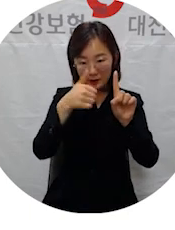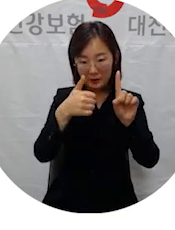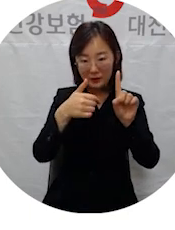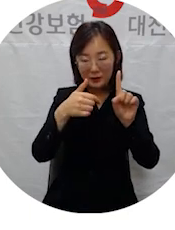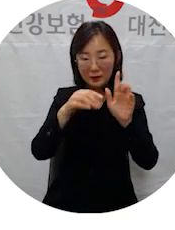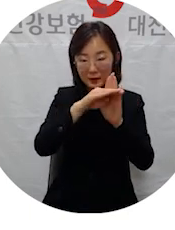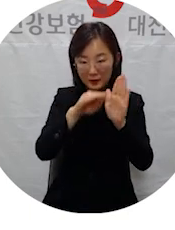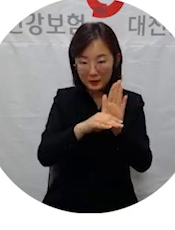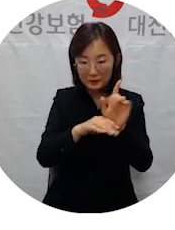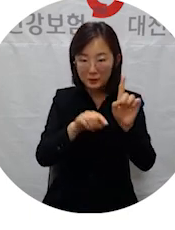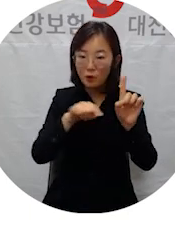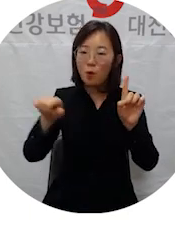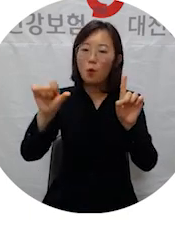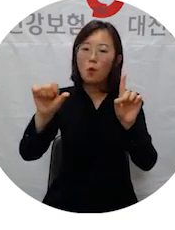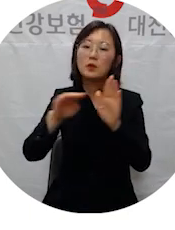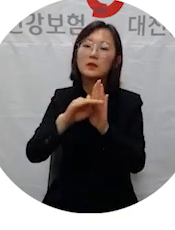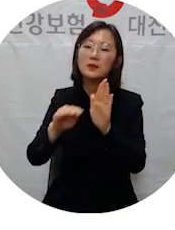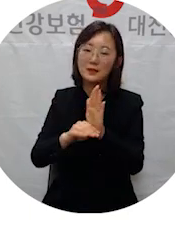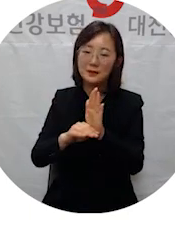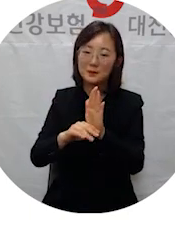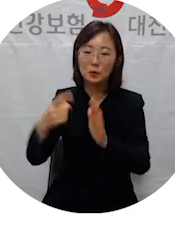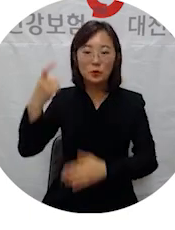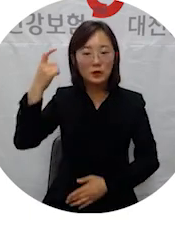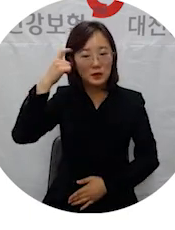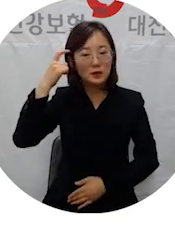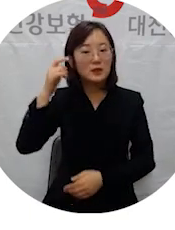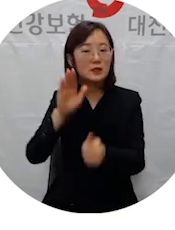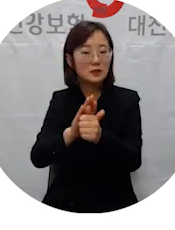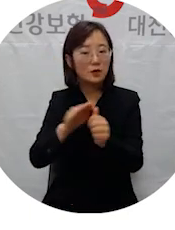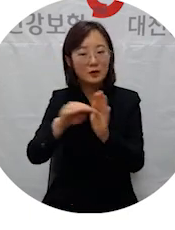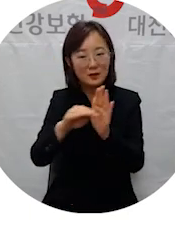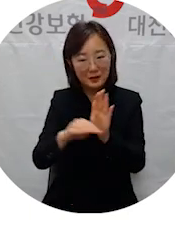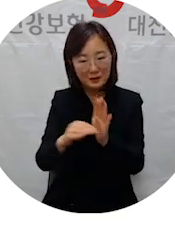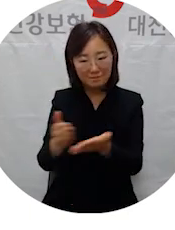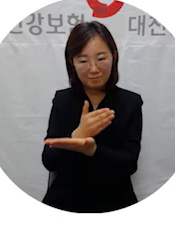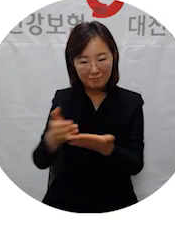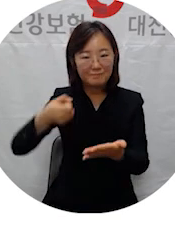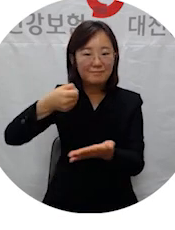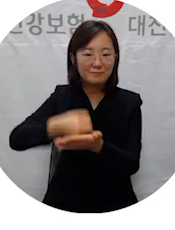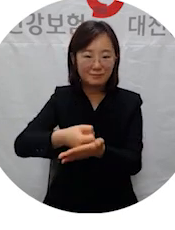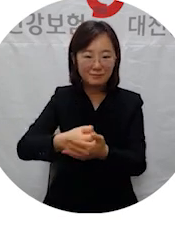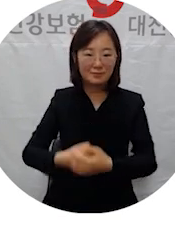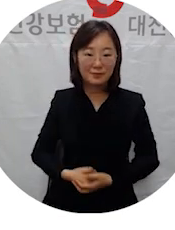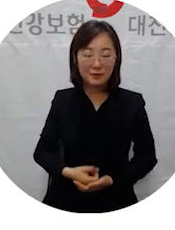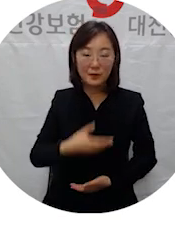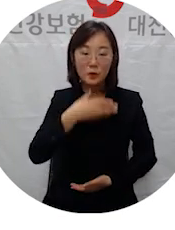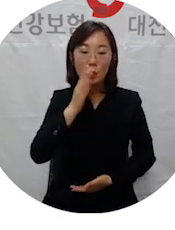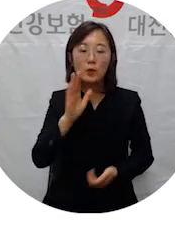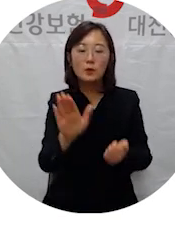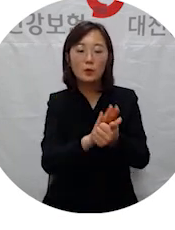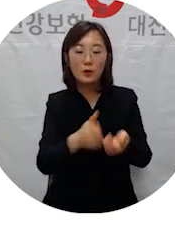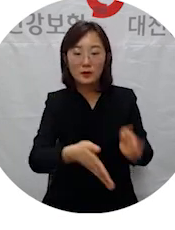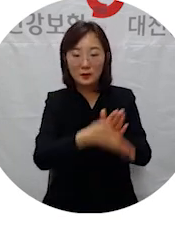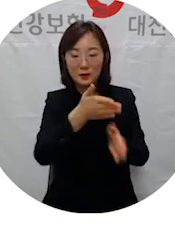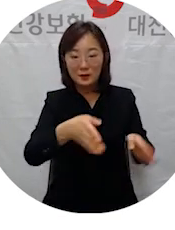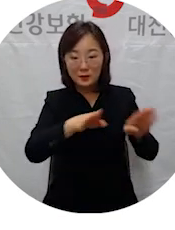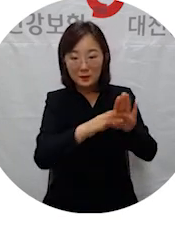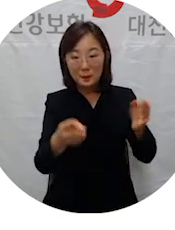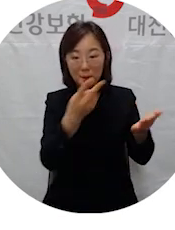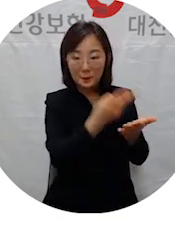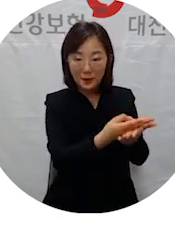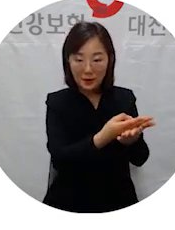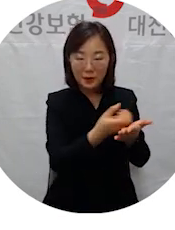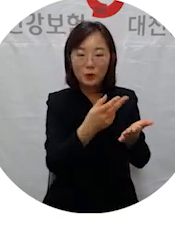의거하여 등급 판정 절차를 거쳐 1등급에서 5등급, 인지지원 등급을 선정합니다.